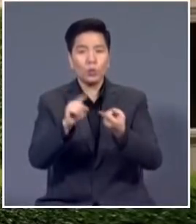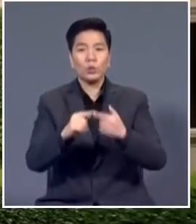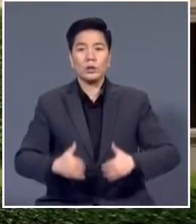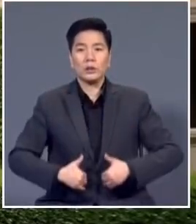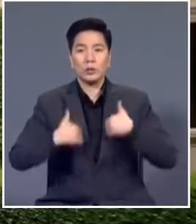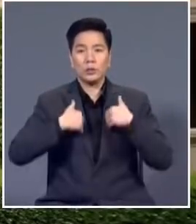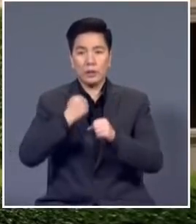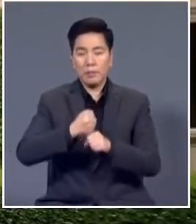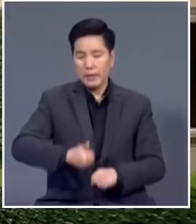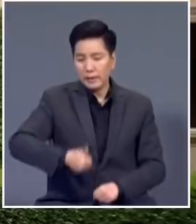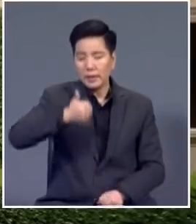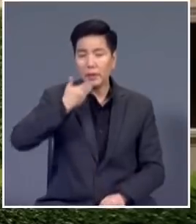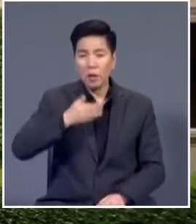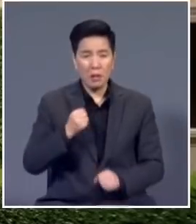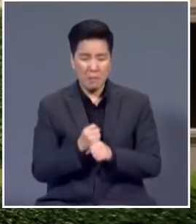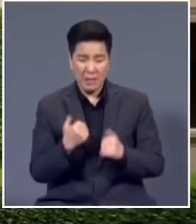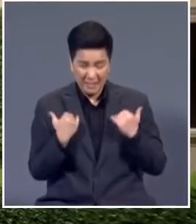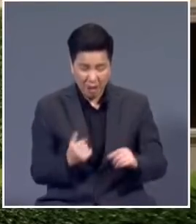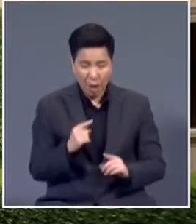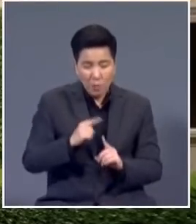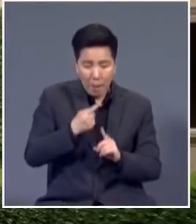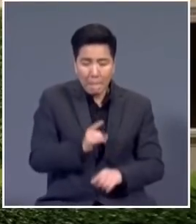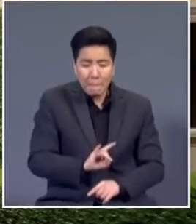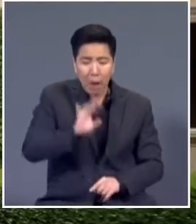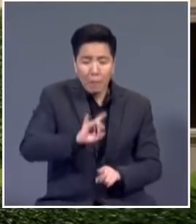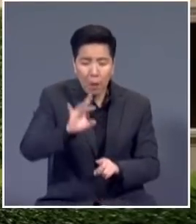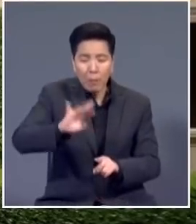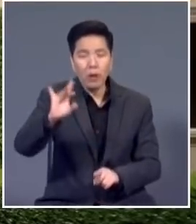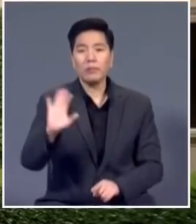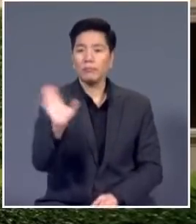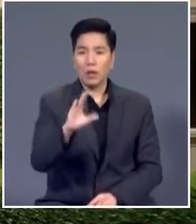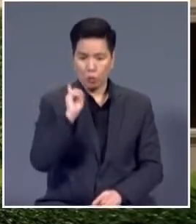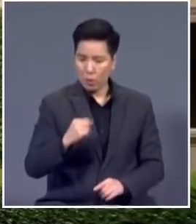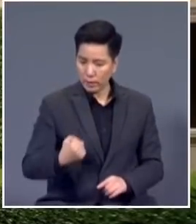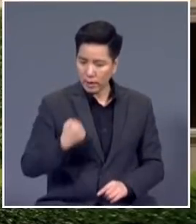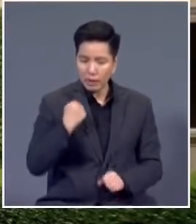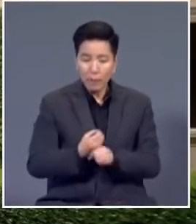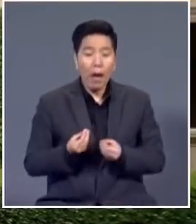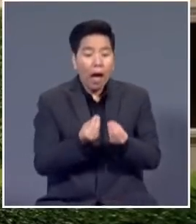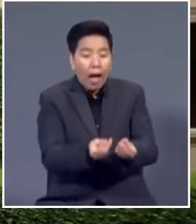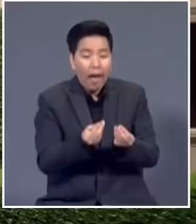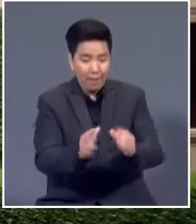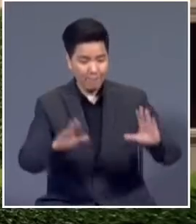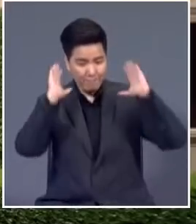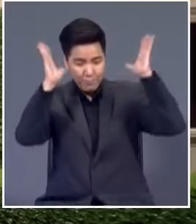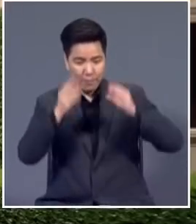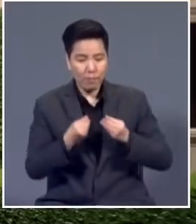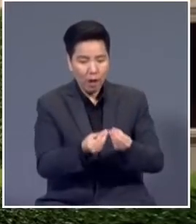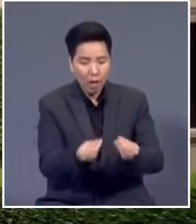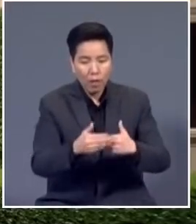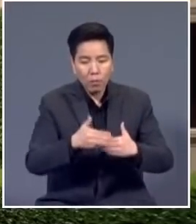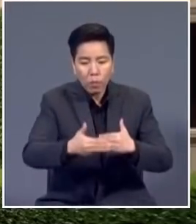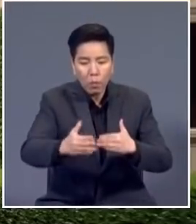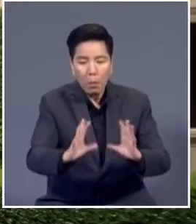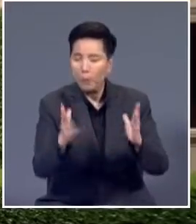ย่างยั่งยืนนะครับไม่ใช่หวือหวาชั่วครั้งชั่วคราวแล้วก็ไม่เข้มแข็งให้ไปใช้ไปหมดไปนะครับเพราะนั้น